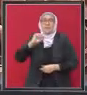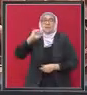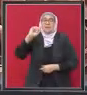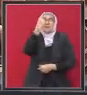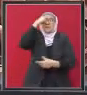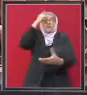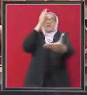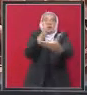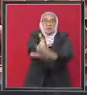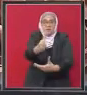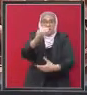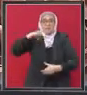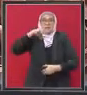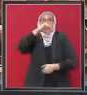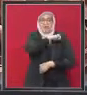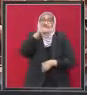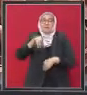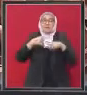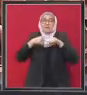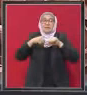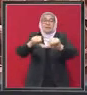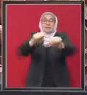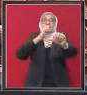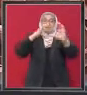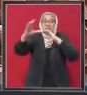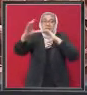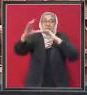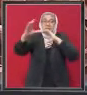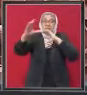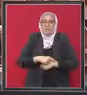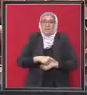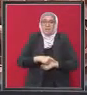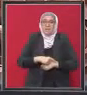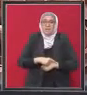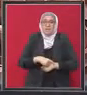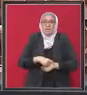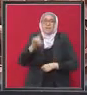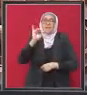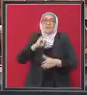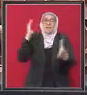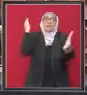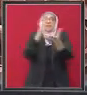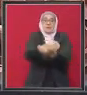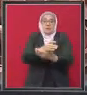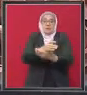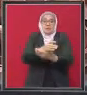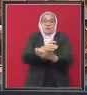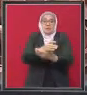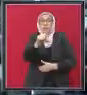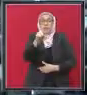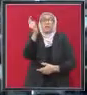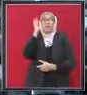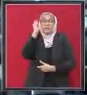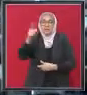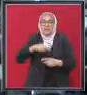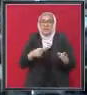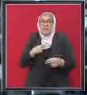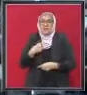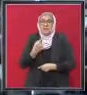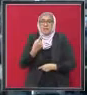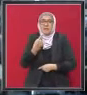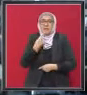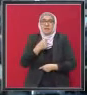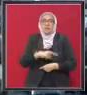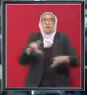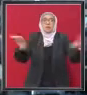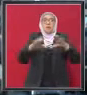ahli yang sedang bercakap. Yang mengacau baling tadi. Yang membuat pendakwaan